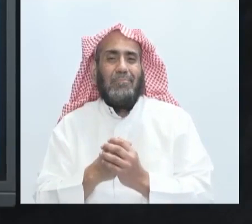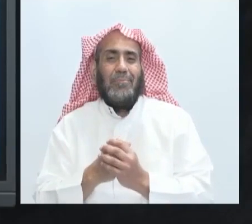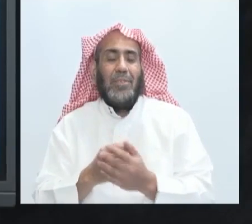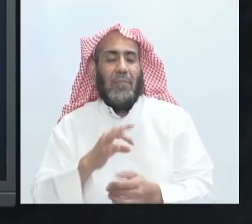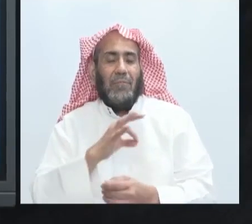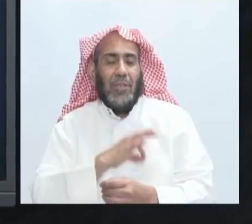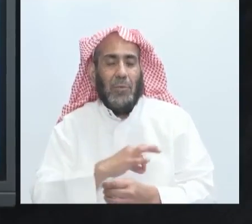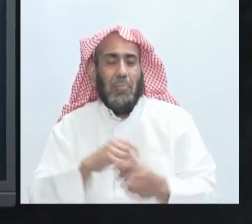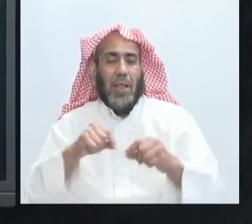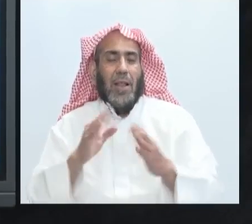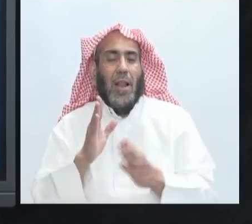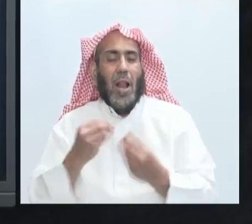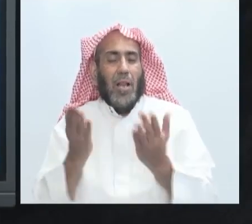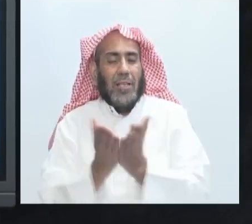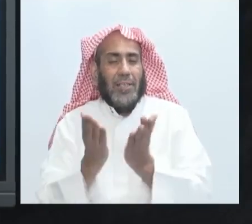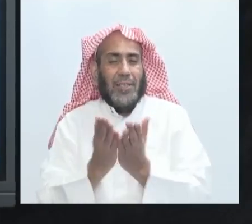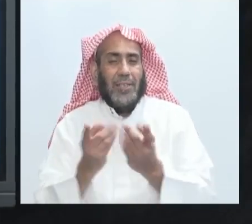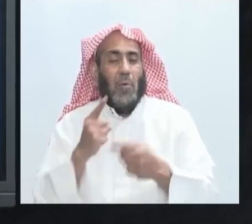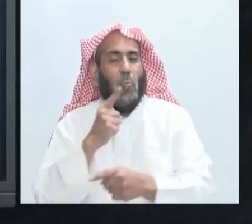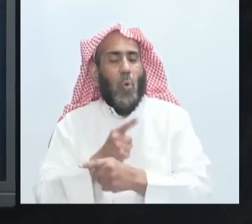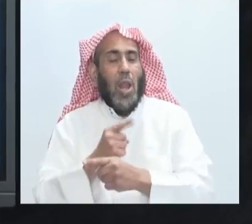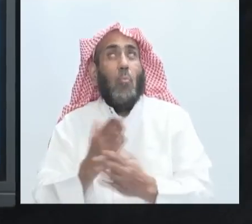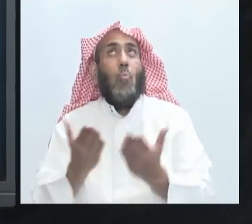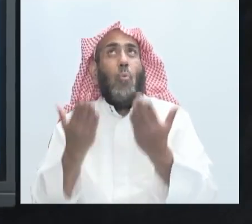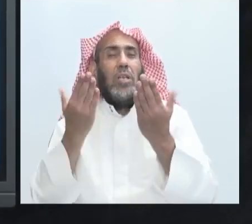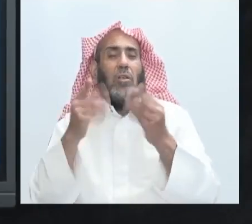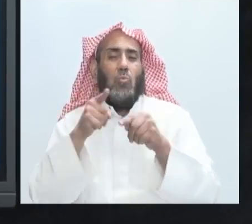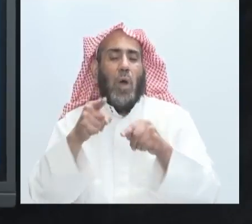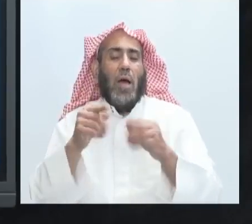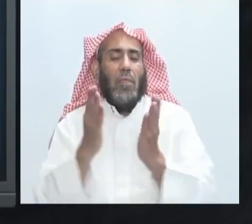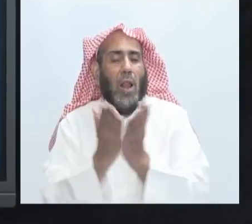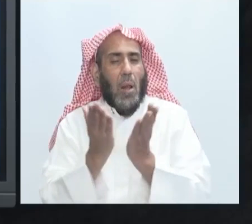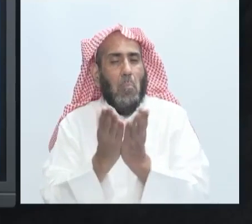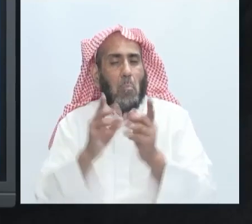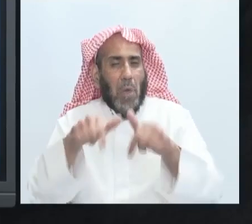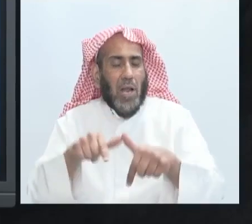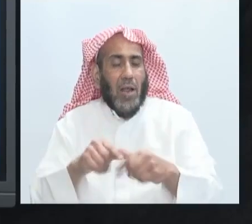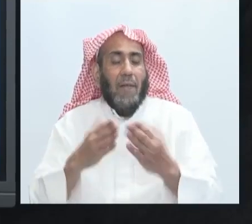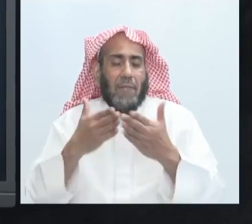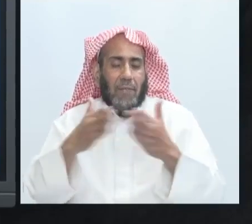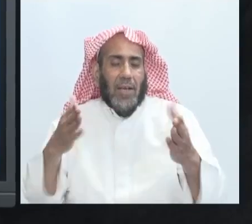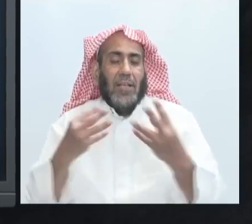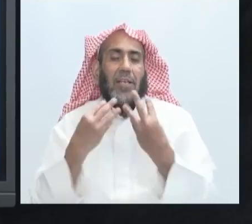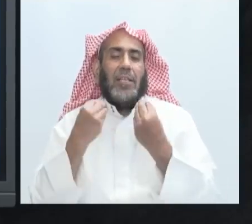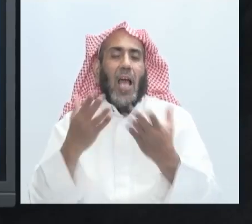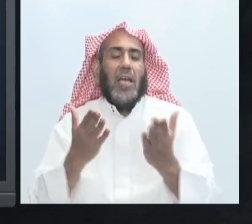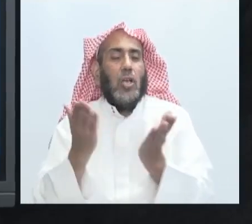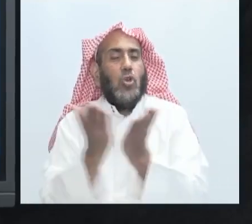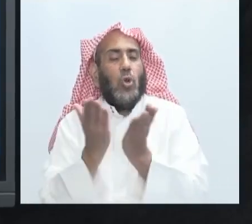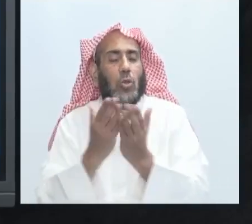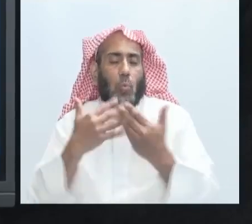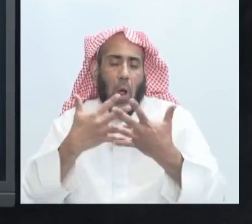استفدتم من هذا المنهج ونكون ان ان نسال الله يعني ان يكون هذا المنهج يعني هو فاتحه خير حتى لقراءتكم